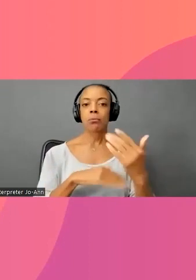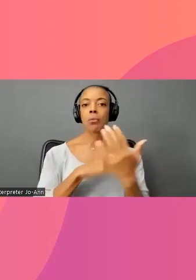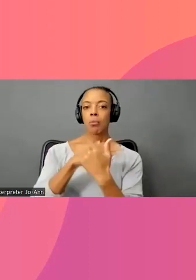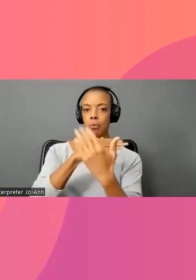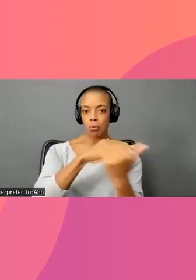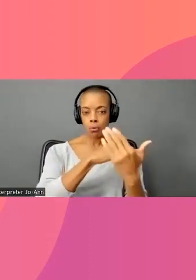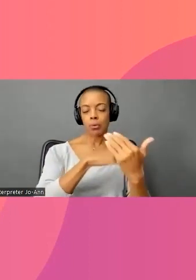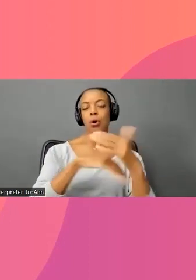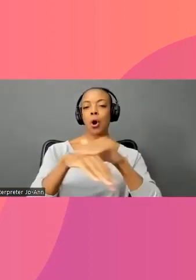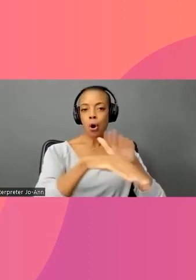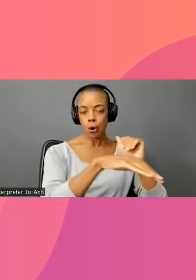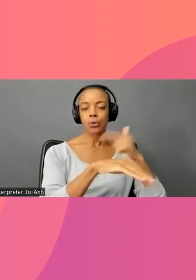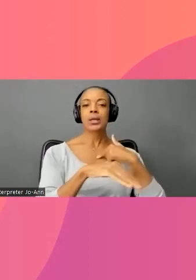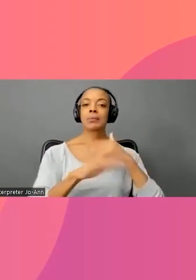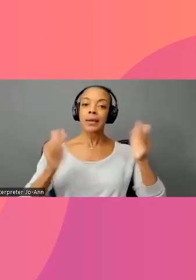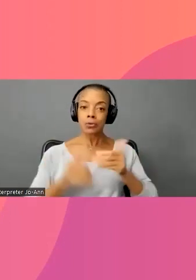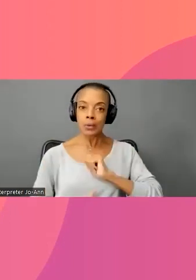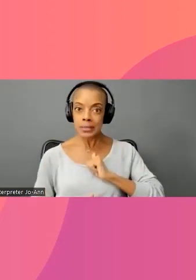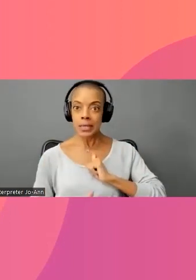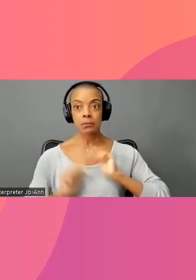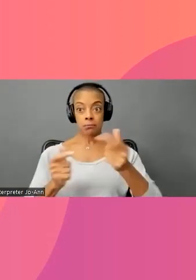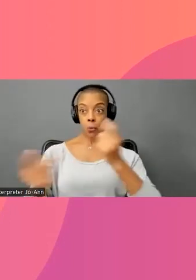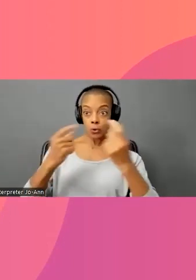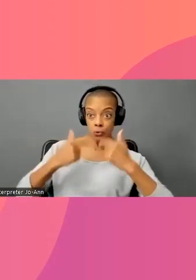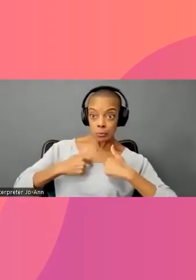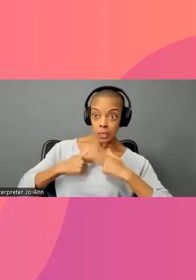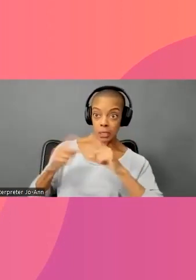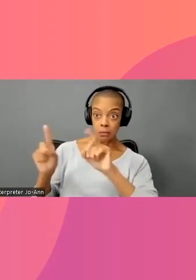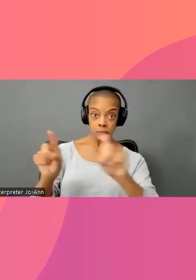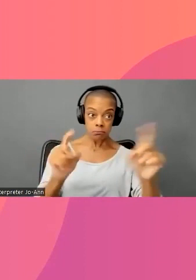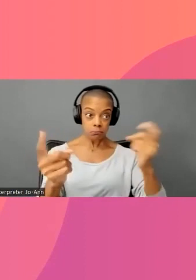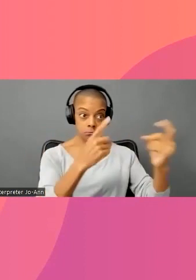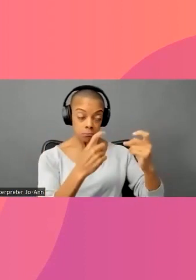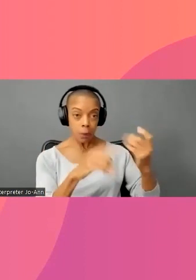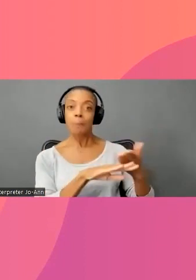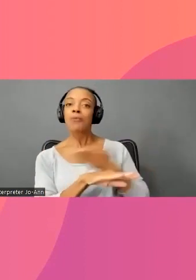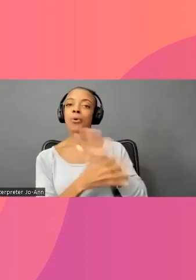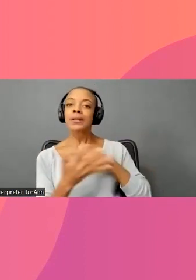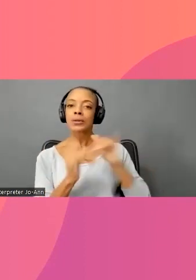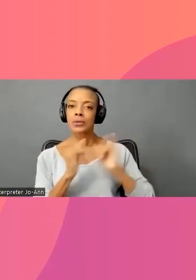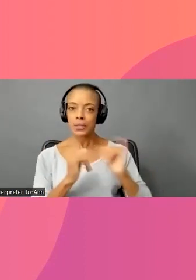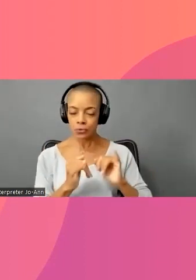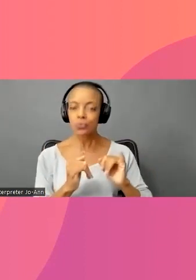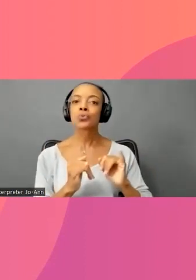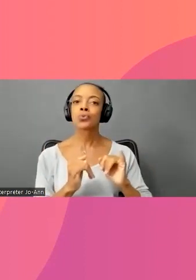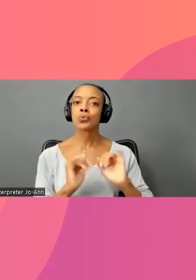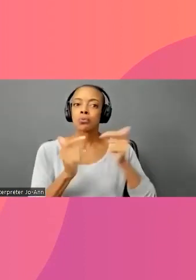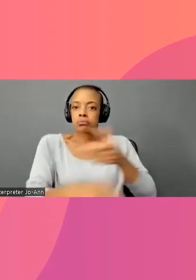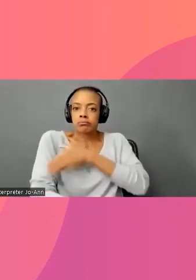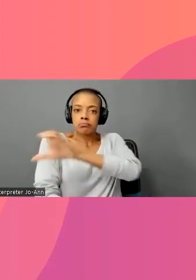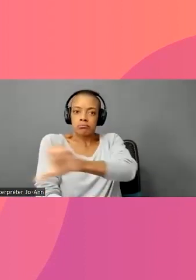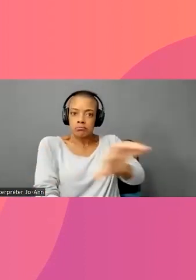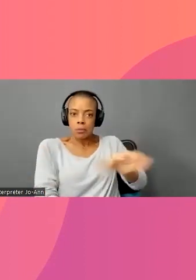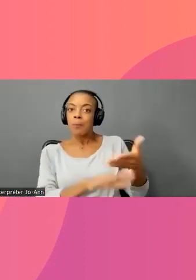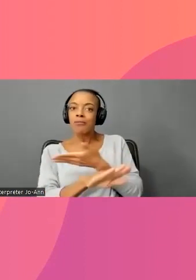été appelée et j'ai permis à cette personne de partager toute question, toute réflexion avant de mettre à